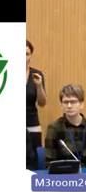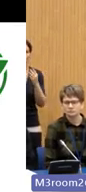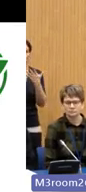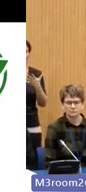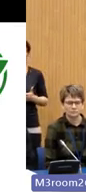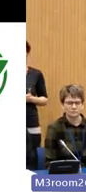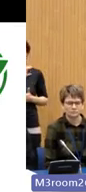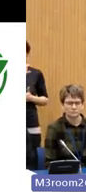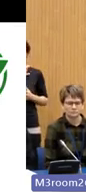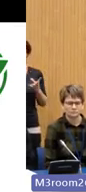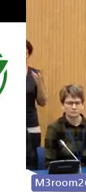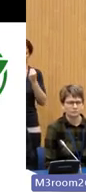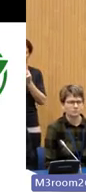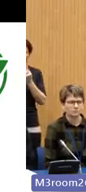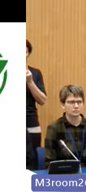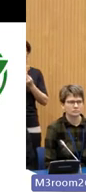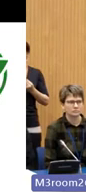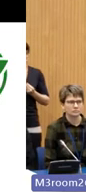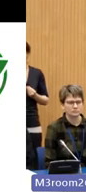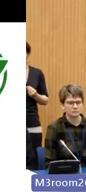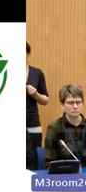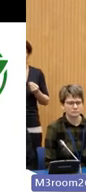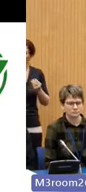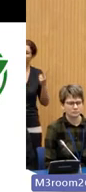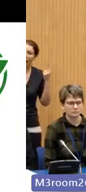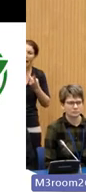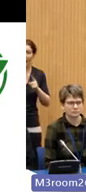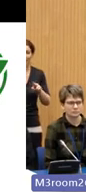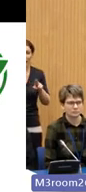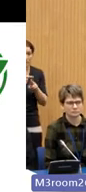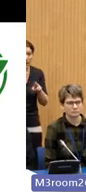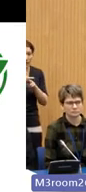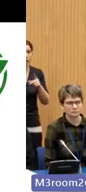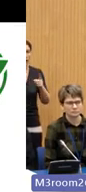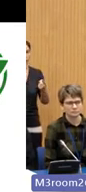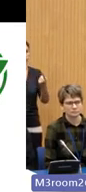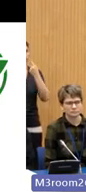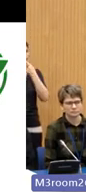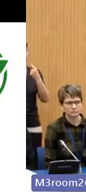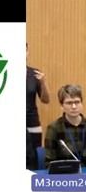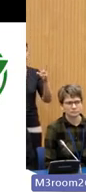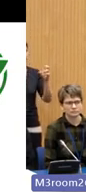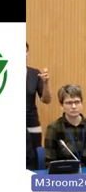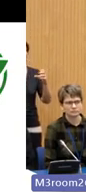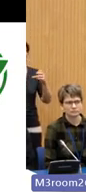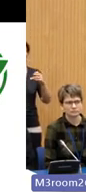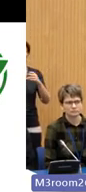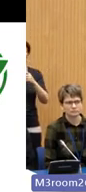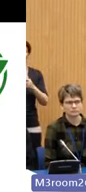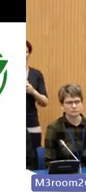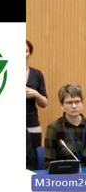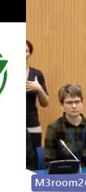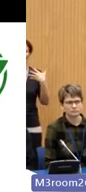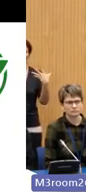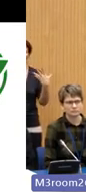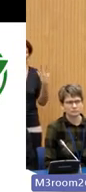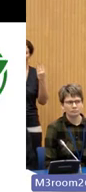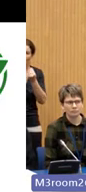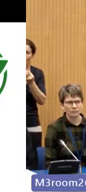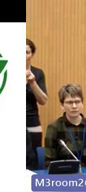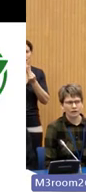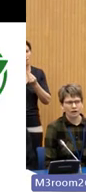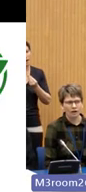gemeinsam mit Menschen mit eigenen Behinderungserfahrungen über Inklusion sprechen zu können und so gemeinsames Lernen zu